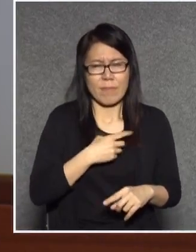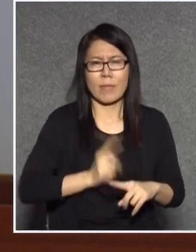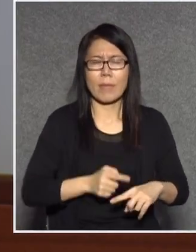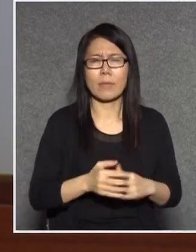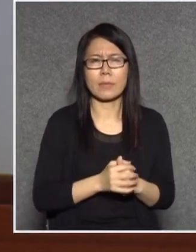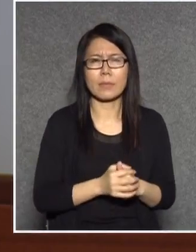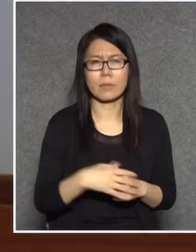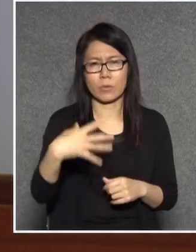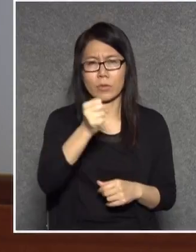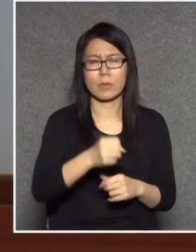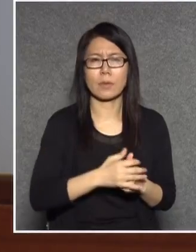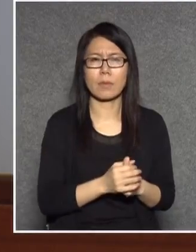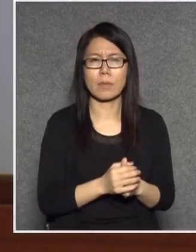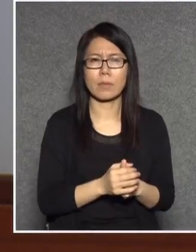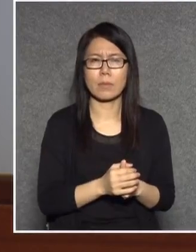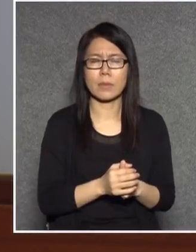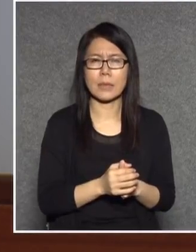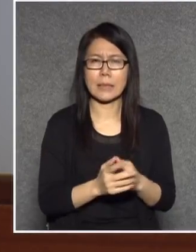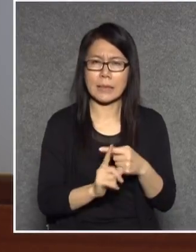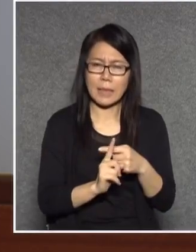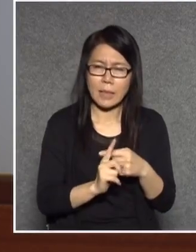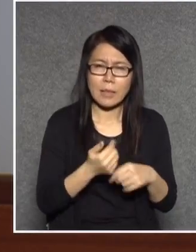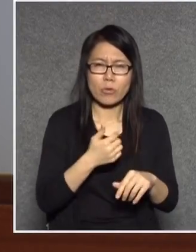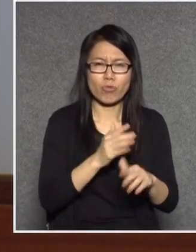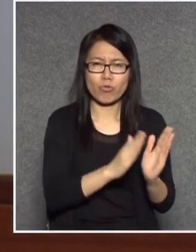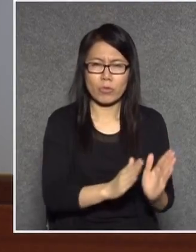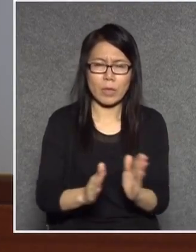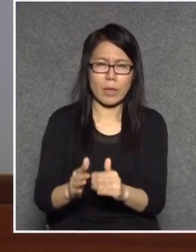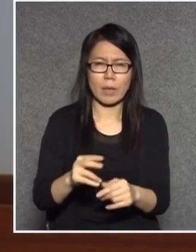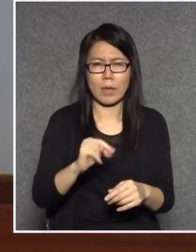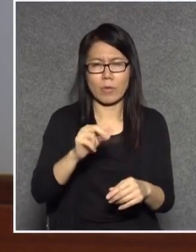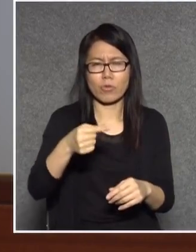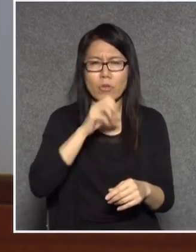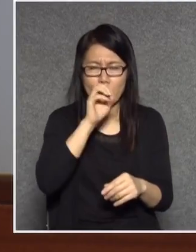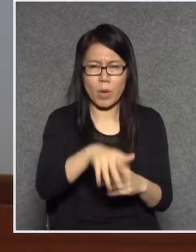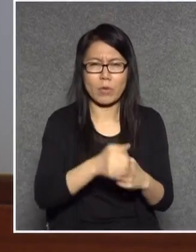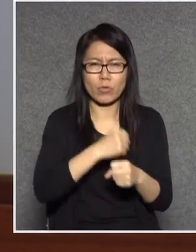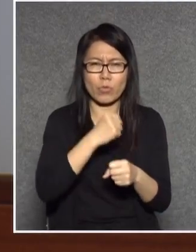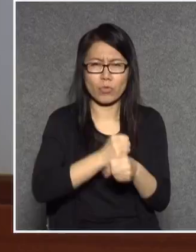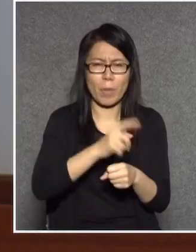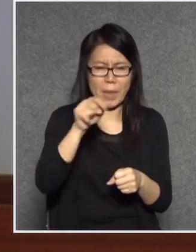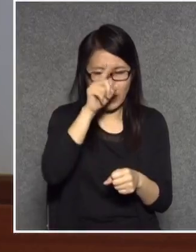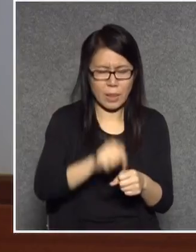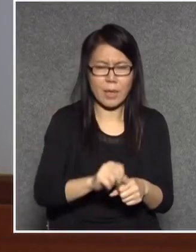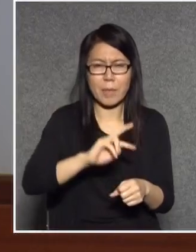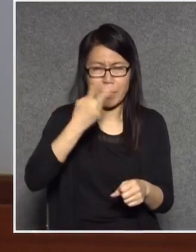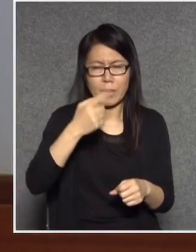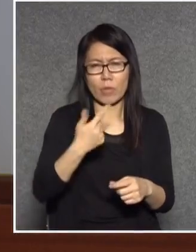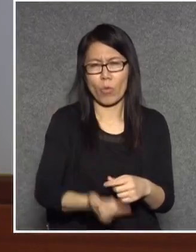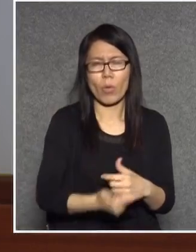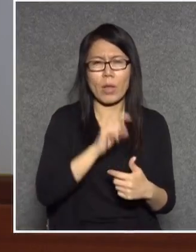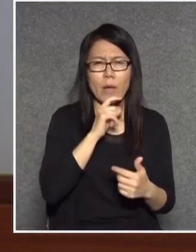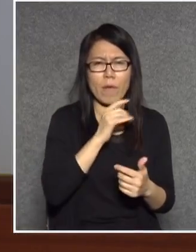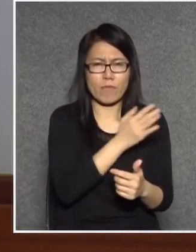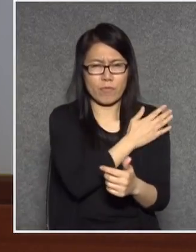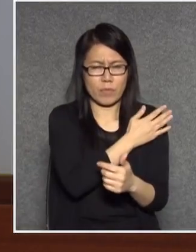主席，對於危機處理，吳克儉亦都是只是做了問題的製造者，無力是領導整